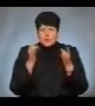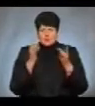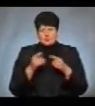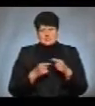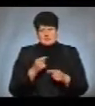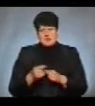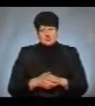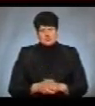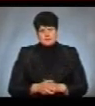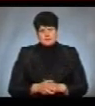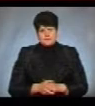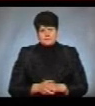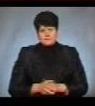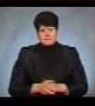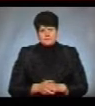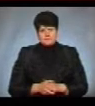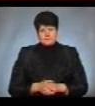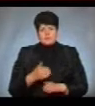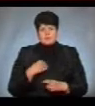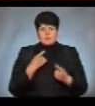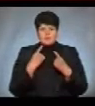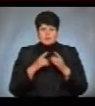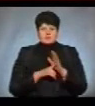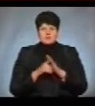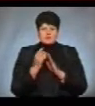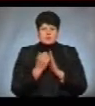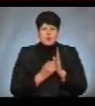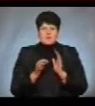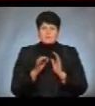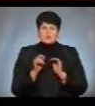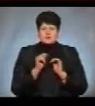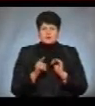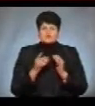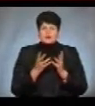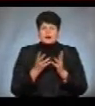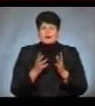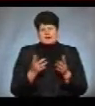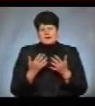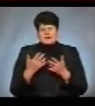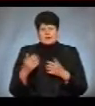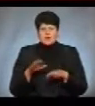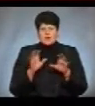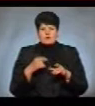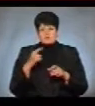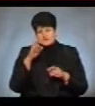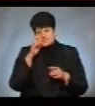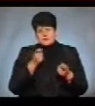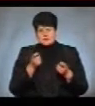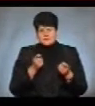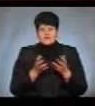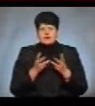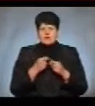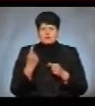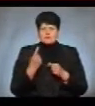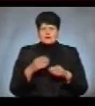спадщині. Власне, ми говорили на початку програми про те, що кілька голів обласних державних адміністрацій в кількох